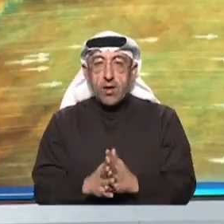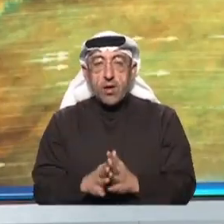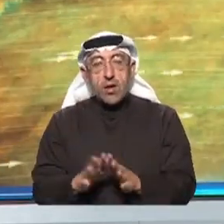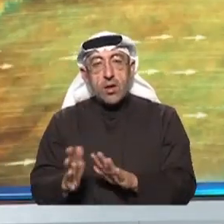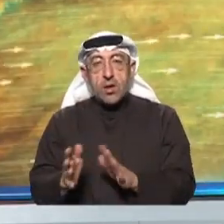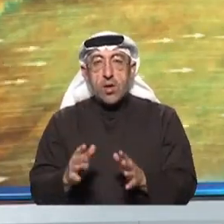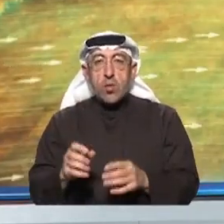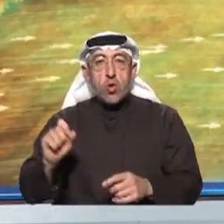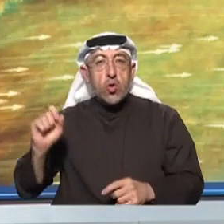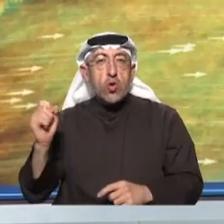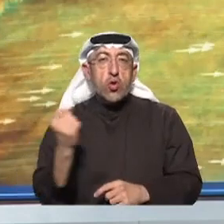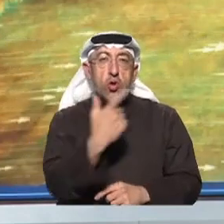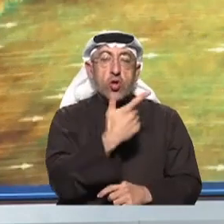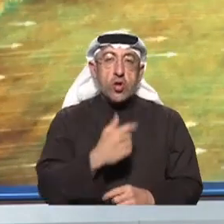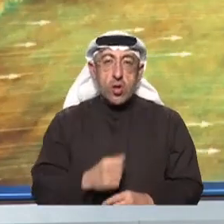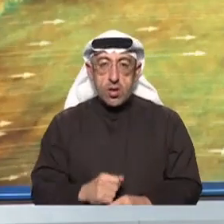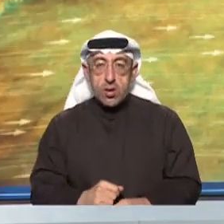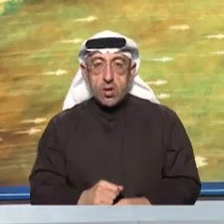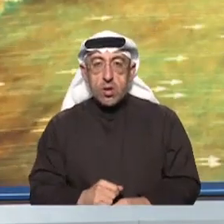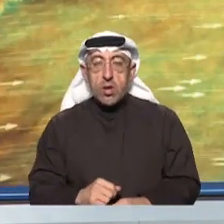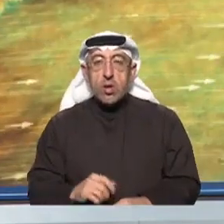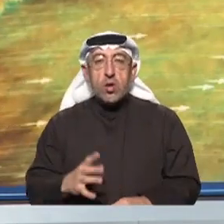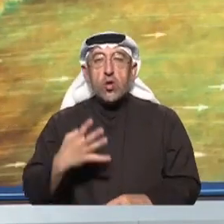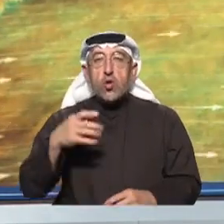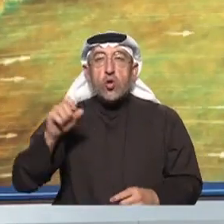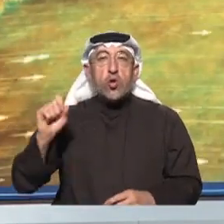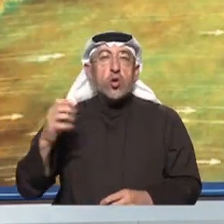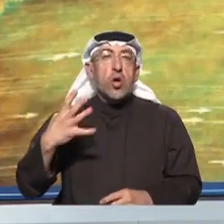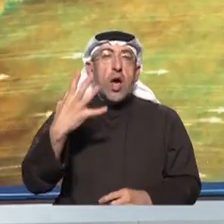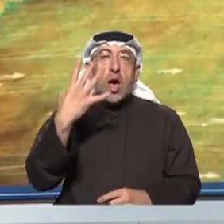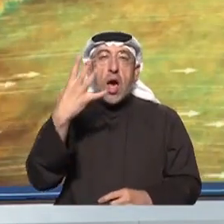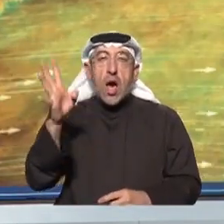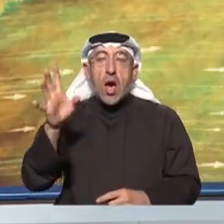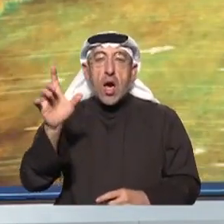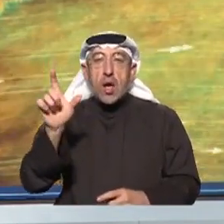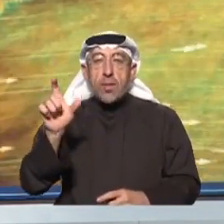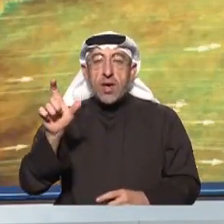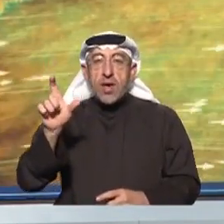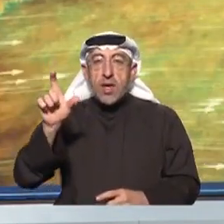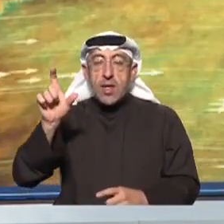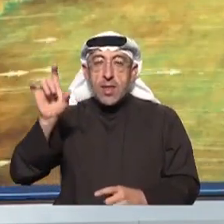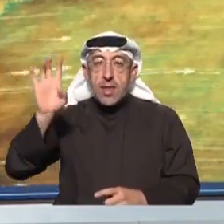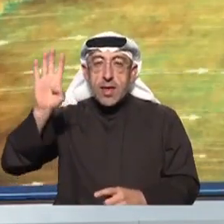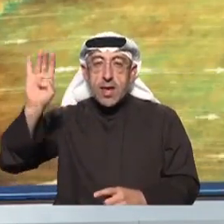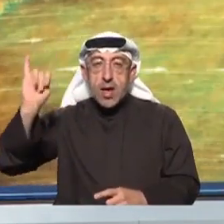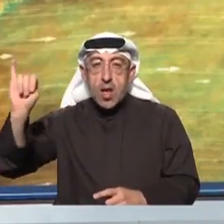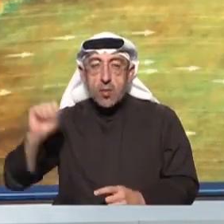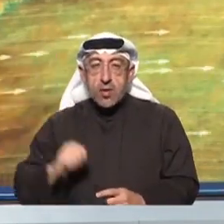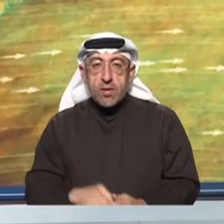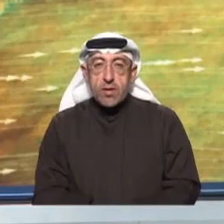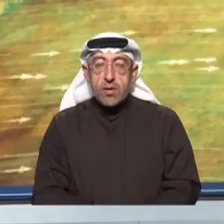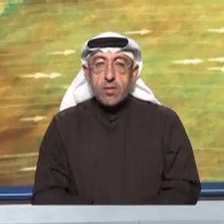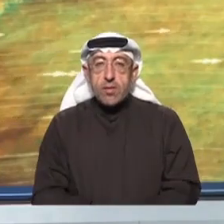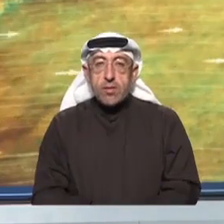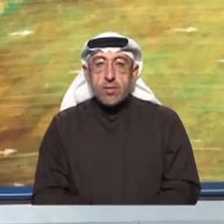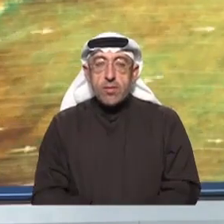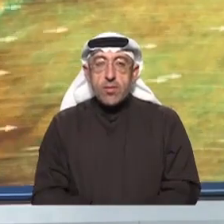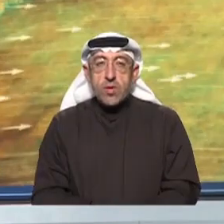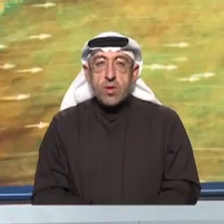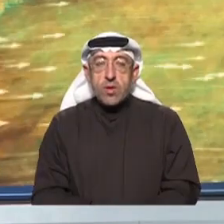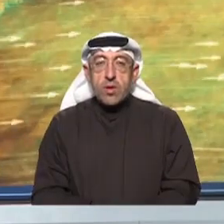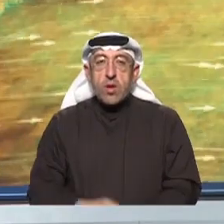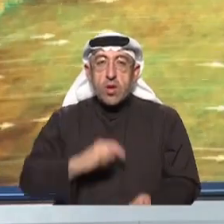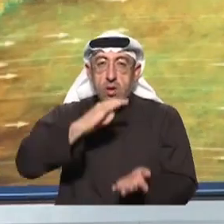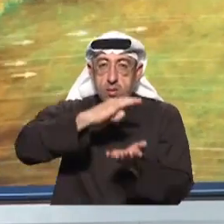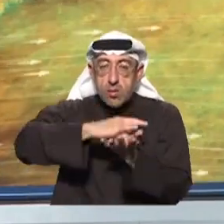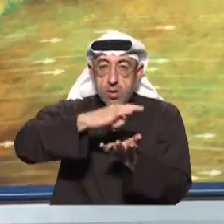على فترات لتصل سرعتها إلى أكثر من 40 كيلومتر في الساعة. درجات الحرارة العظمى تتراوح بين مطال الكويت الدولي ومدينة الكويت